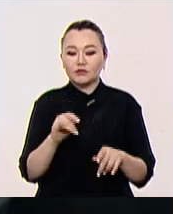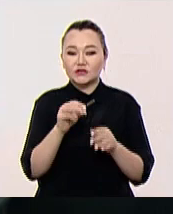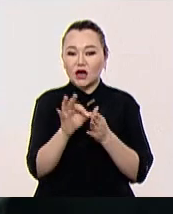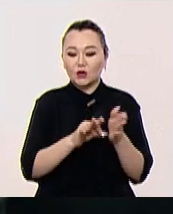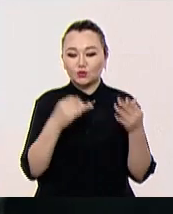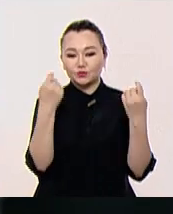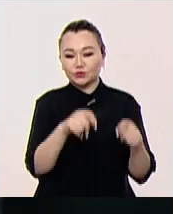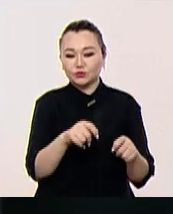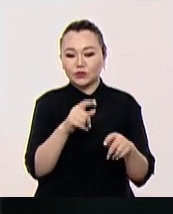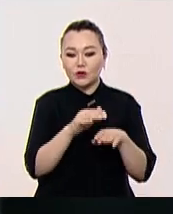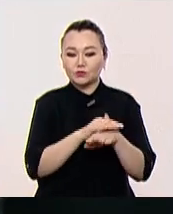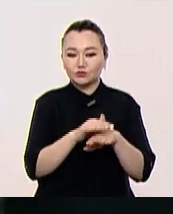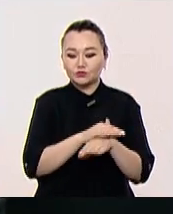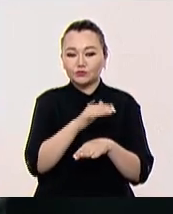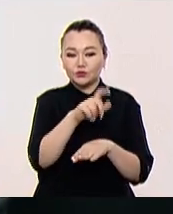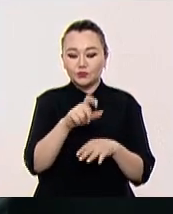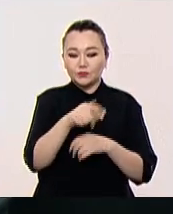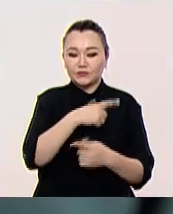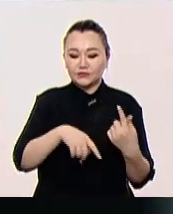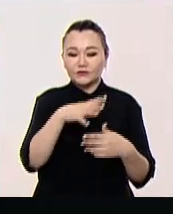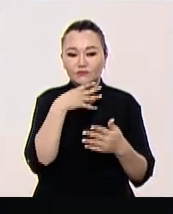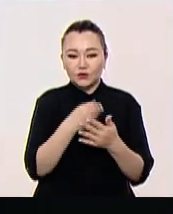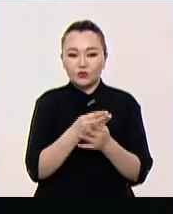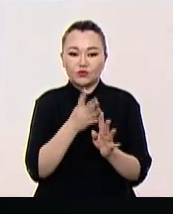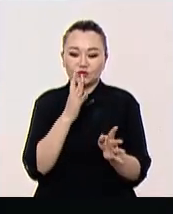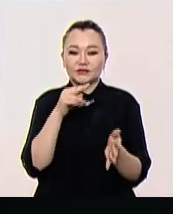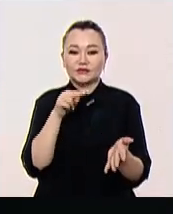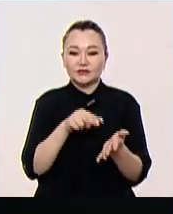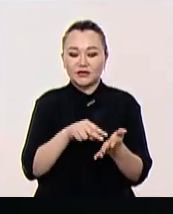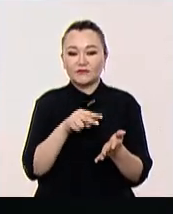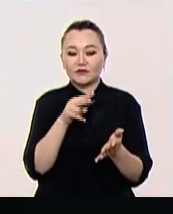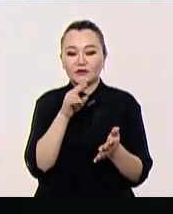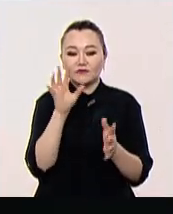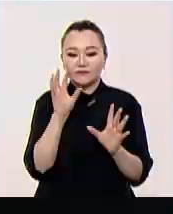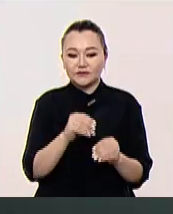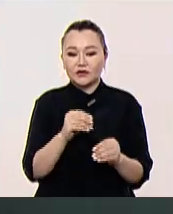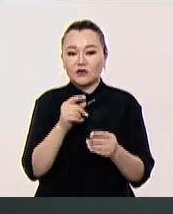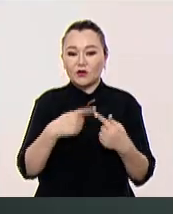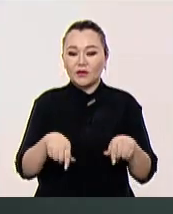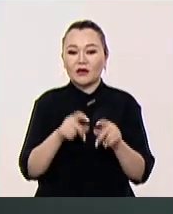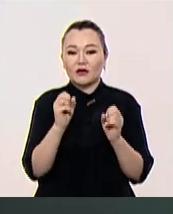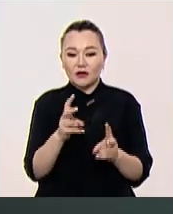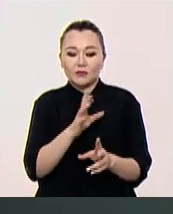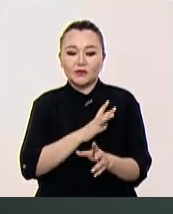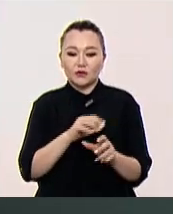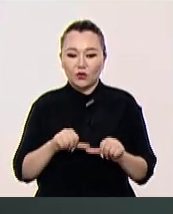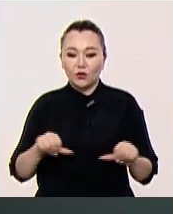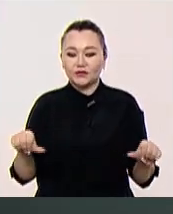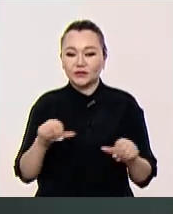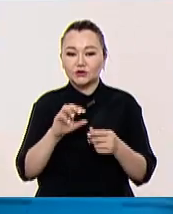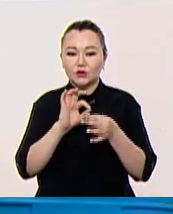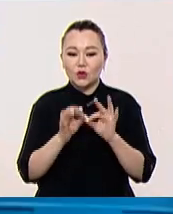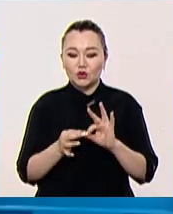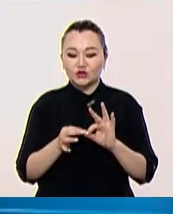его добропорядочным бизнесменам. Те, в свою очередь, как говорится, ставят на рельсы объект. Как тут быть, для комиссии станет сложной